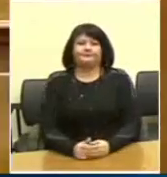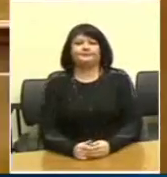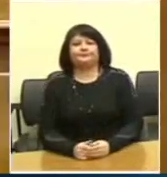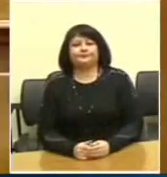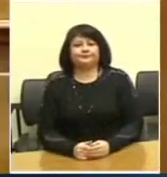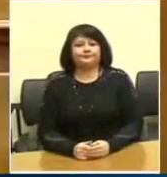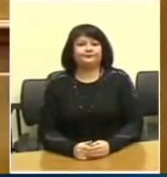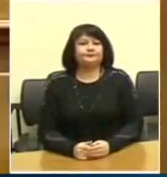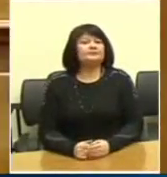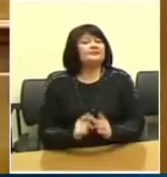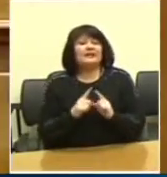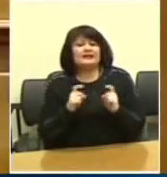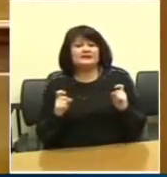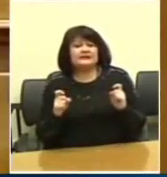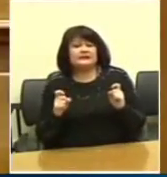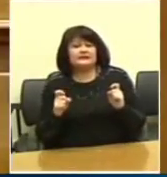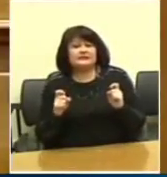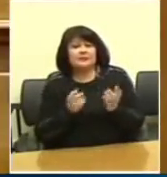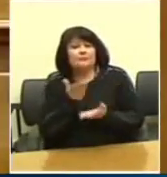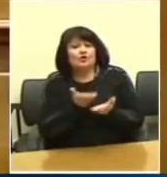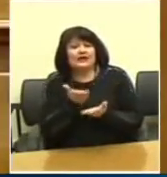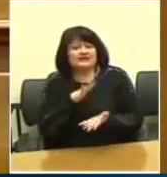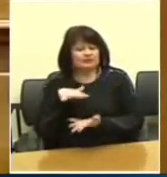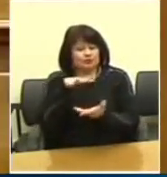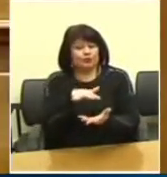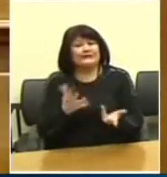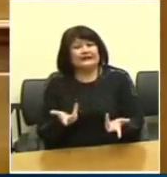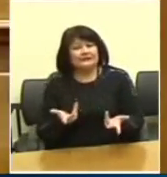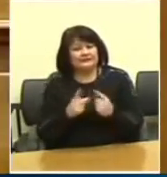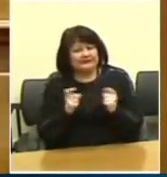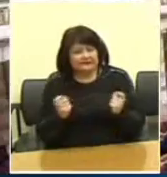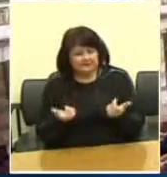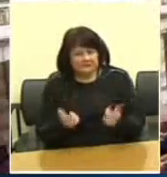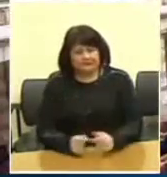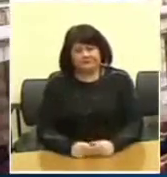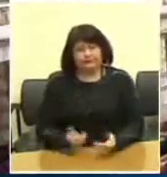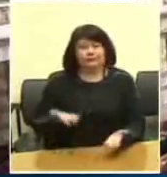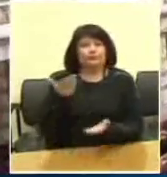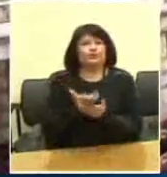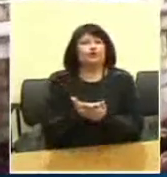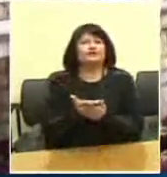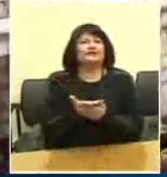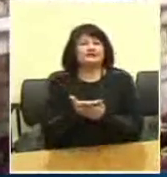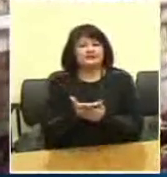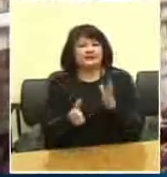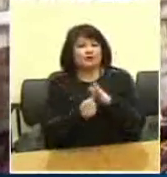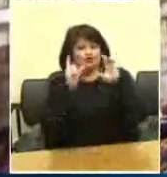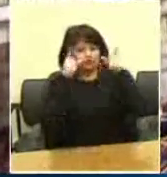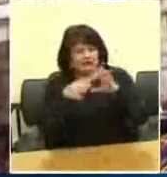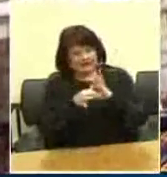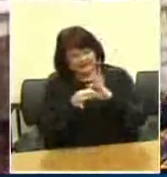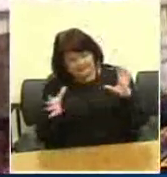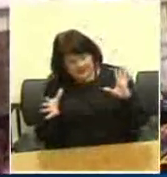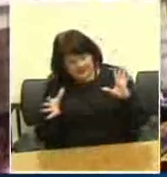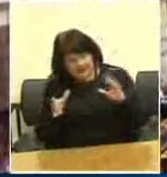Και ποιο είναι αυτό το πλέγμα των προτάσεων? Είναι η πρόταση για την αποσύνδεση της εκλογής του Προέδρου της